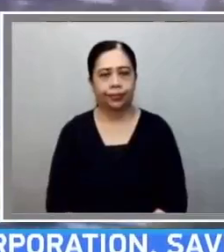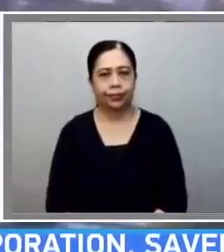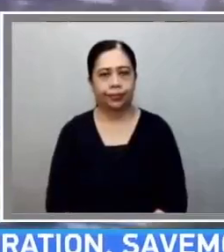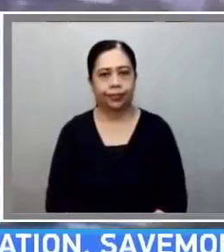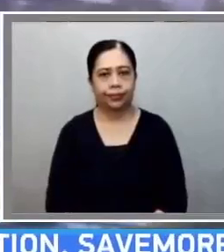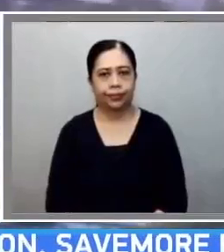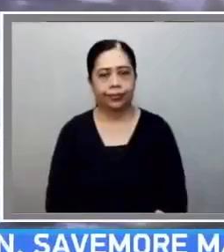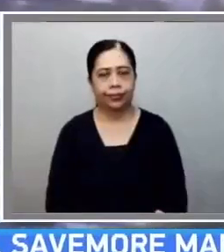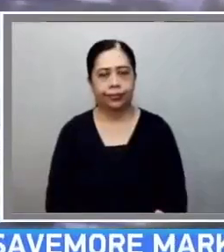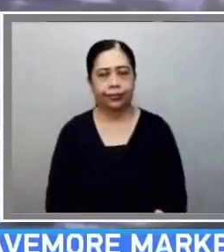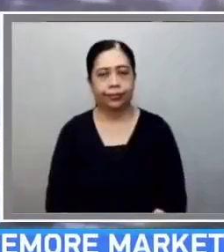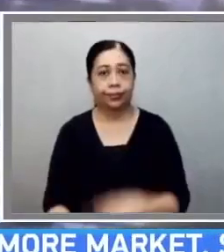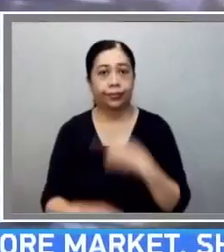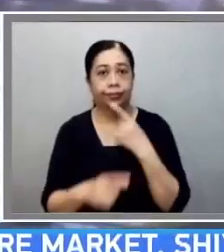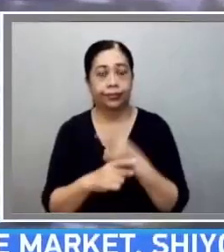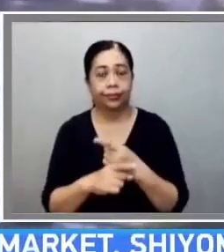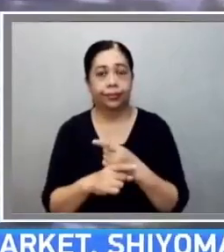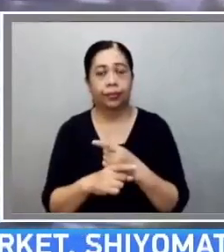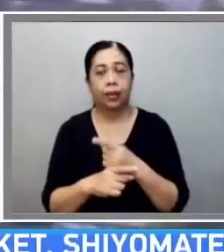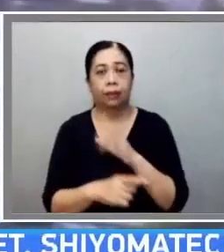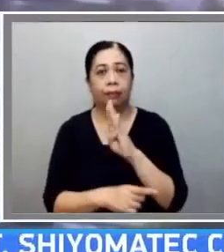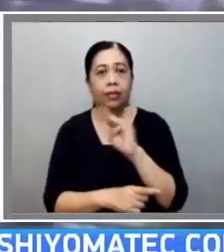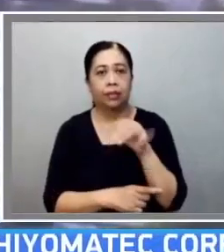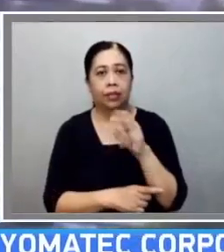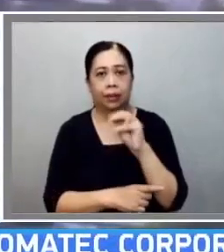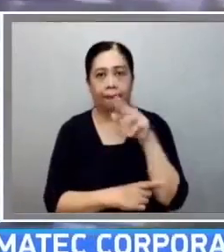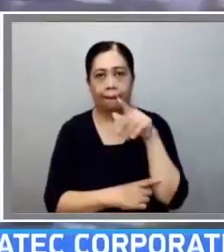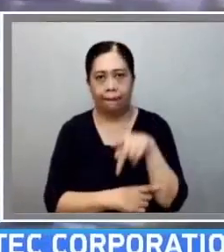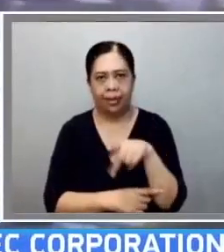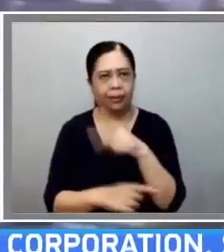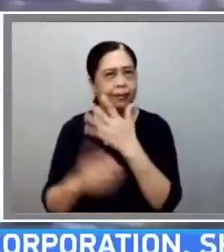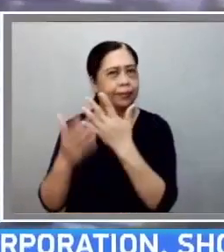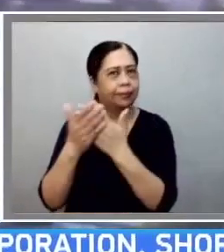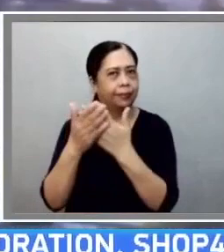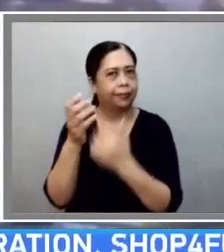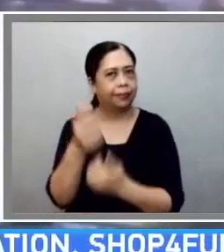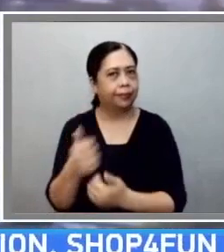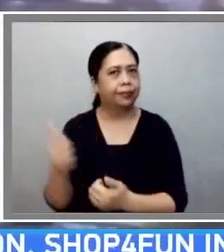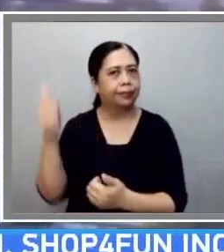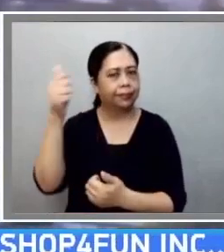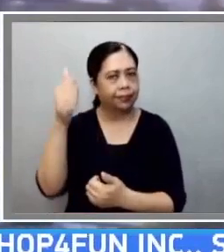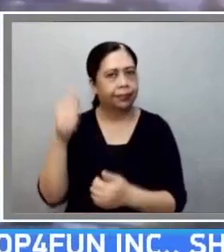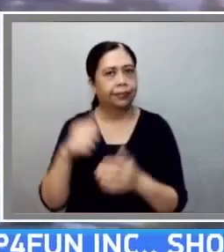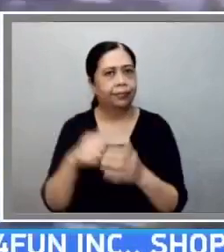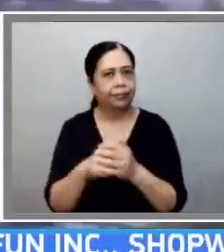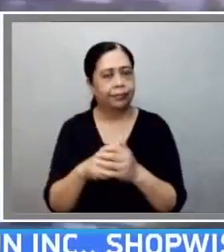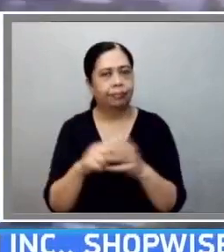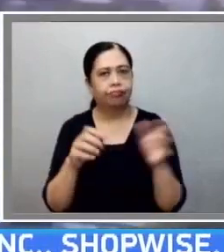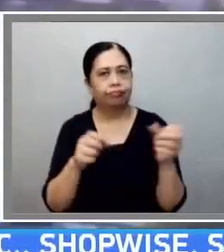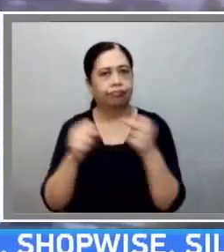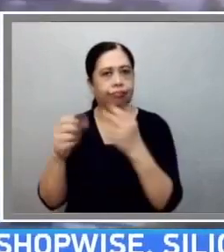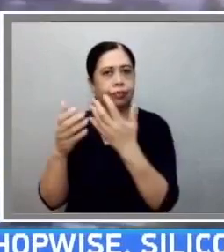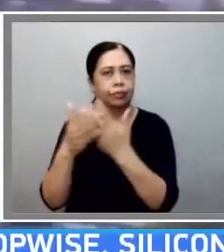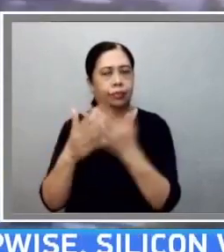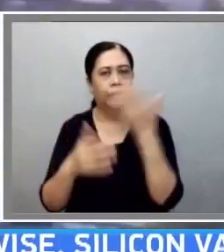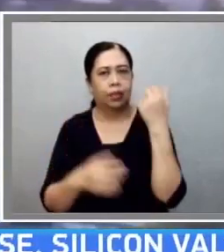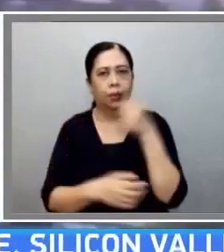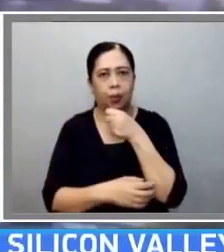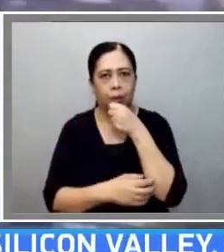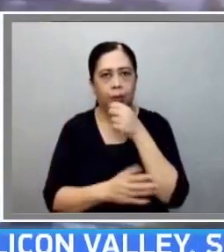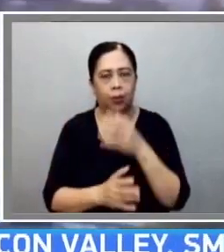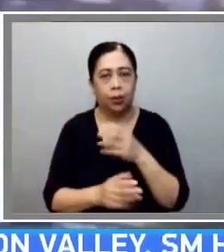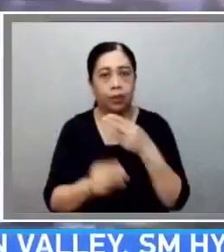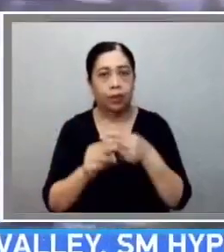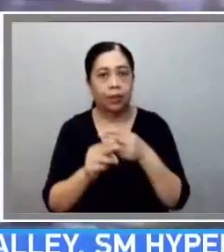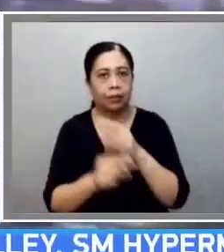Kinumpirma ng Bureau of Jail Management and Penology o BJMP na naka-detine ang dating broadcaster na si Jay Sonza sa Quezon